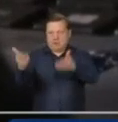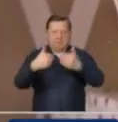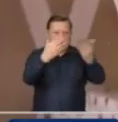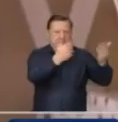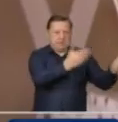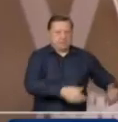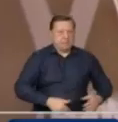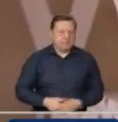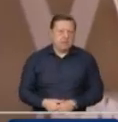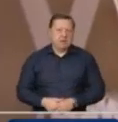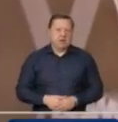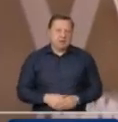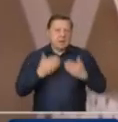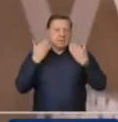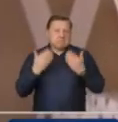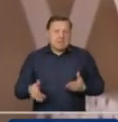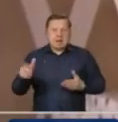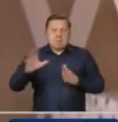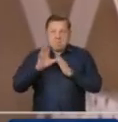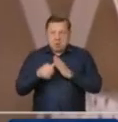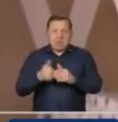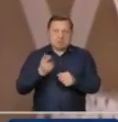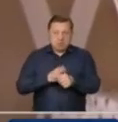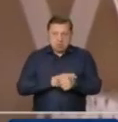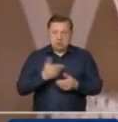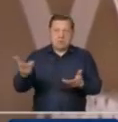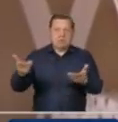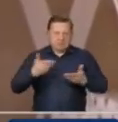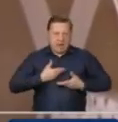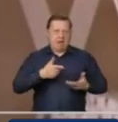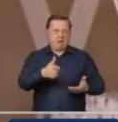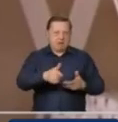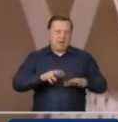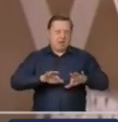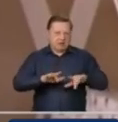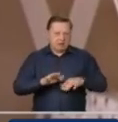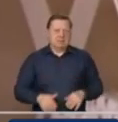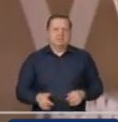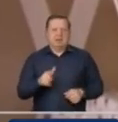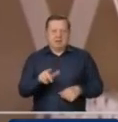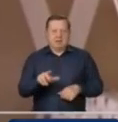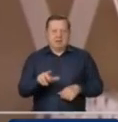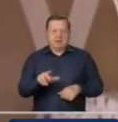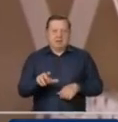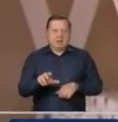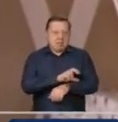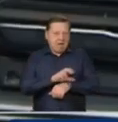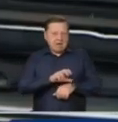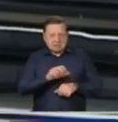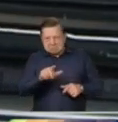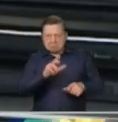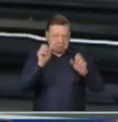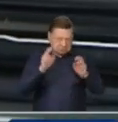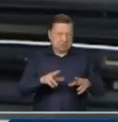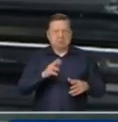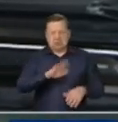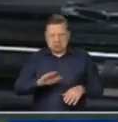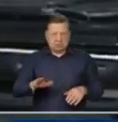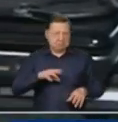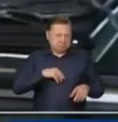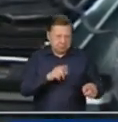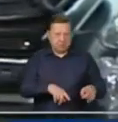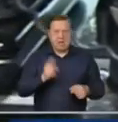miasta otrzymałyśmy laptopa i dzieci super sobie radzą, jeśli chodzi o techniczne rzeczy. Na razie rozdano ponad